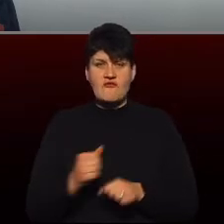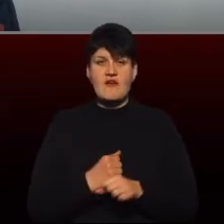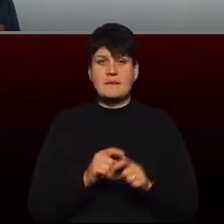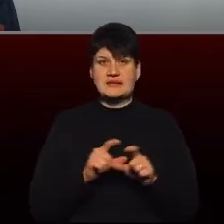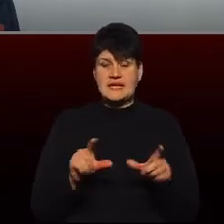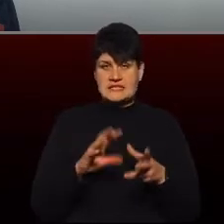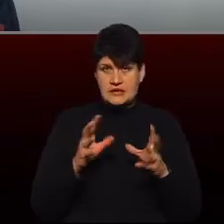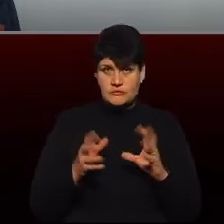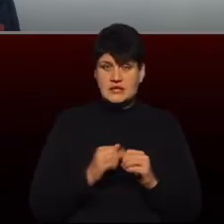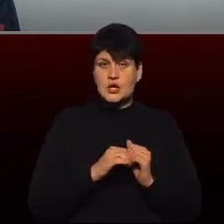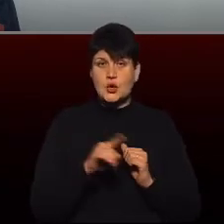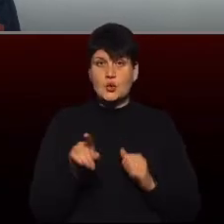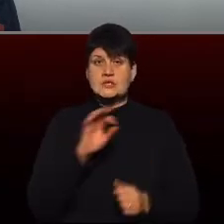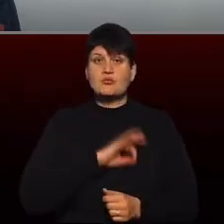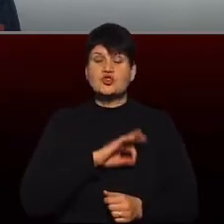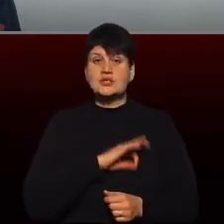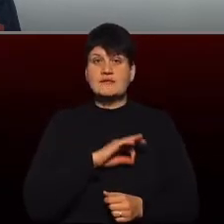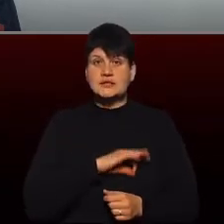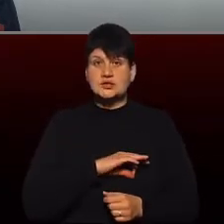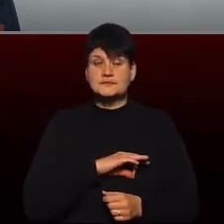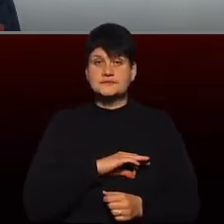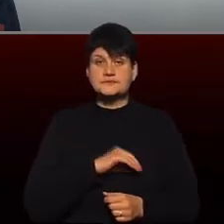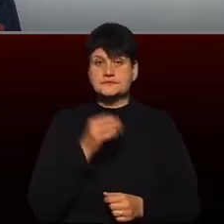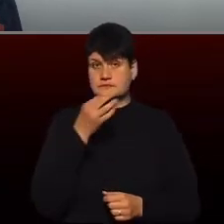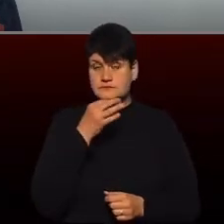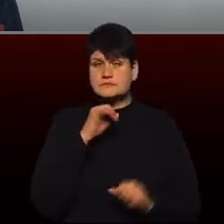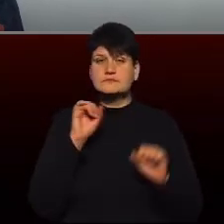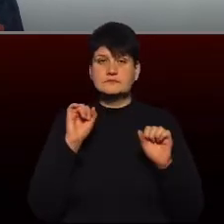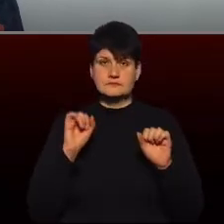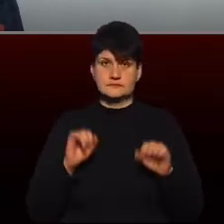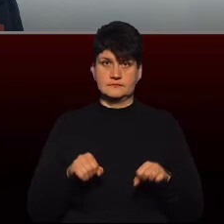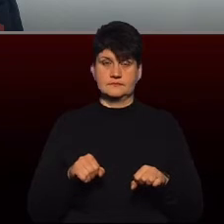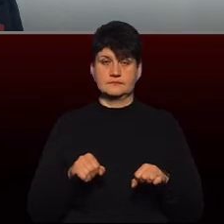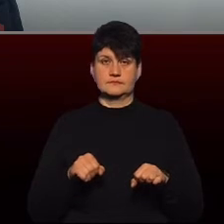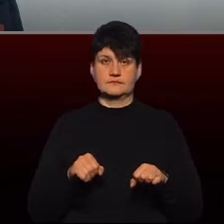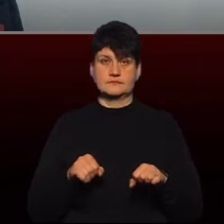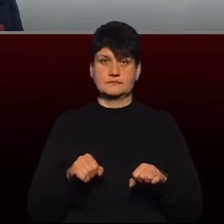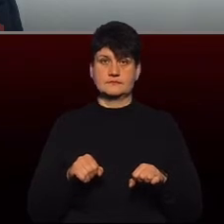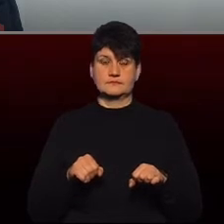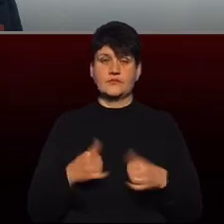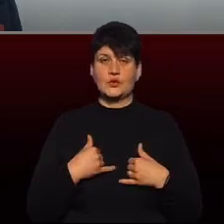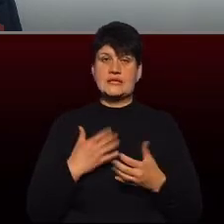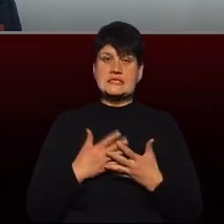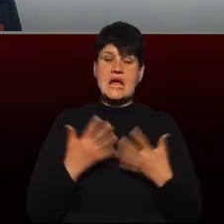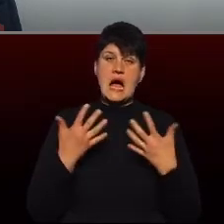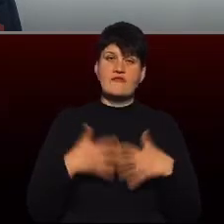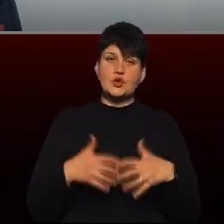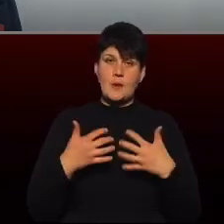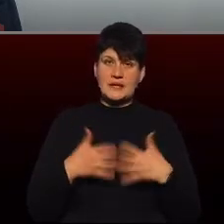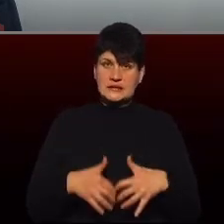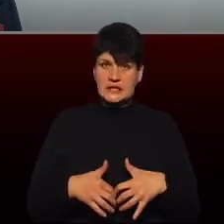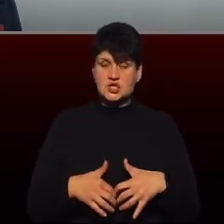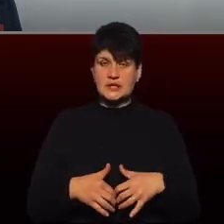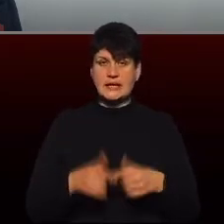кожен споживач лікарського засобу може, у нас є така автоматична інформаційна